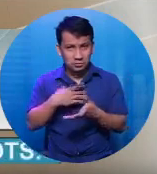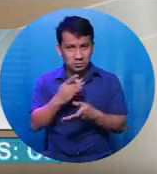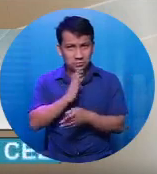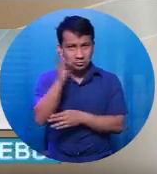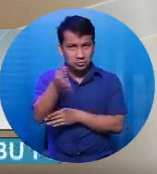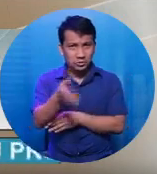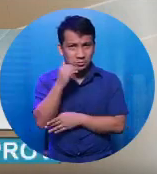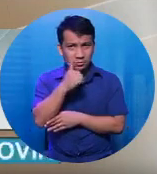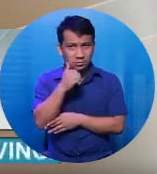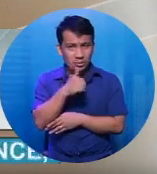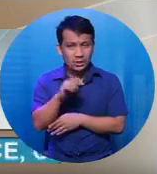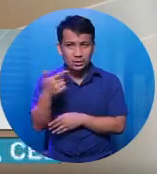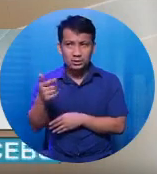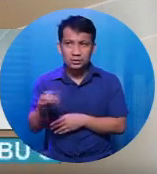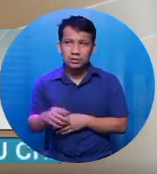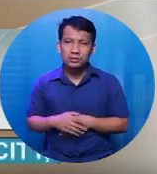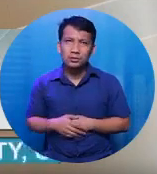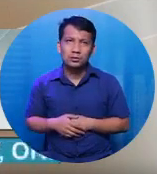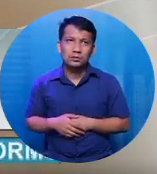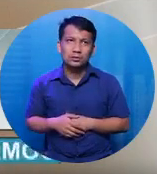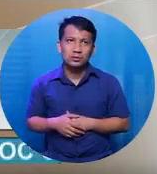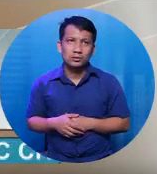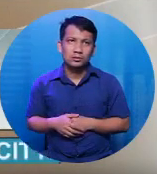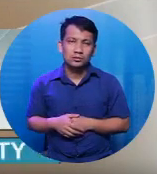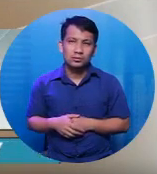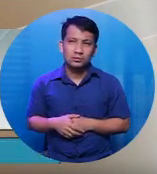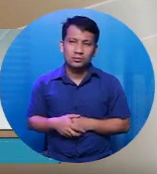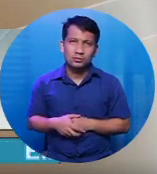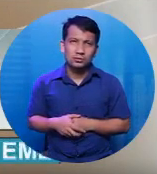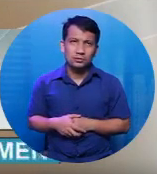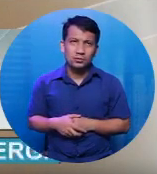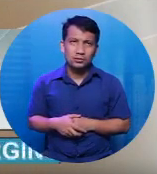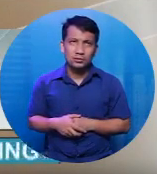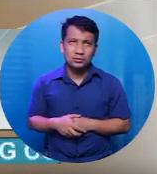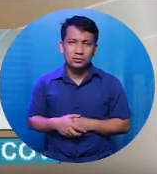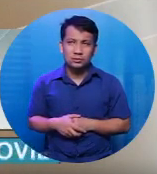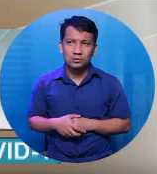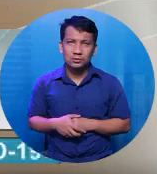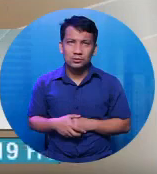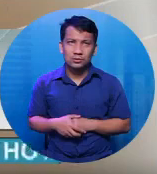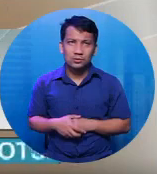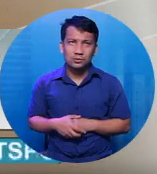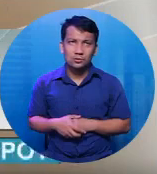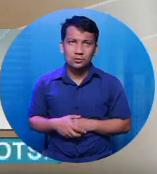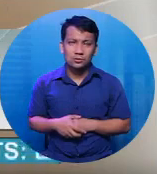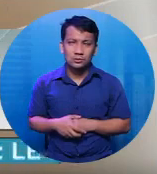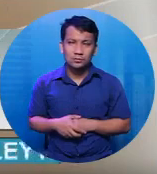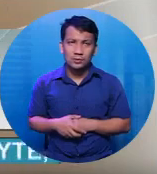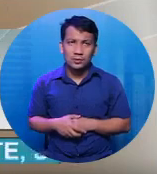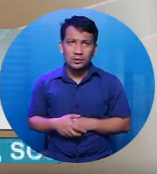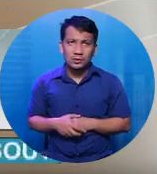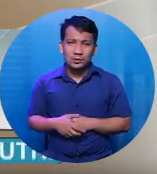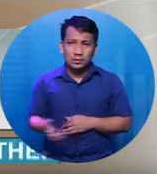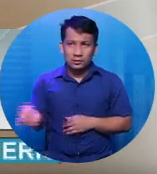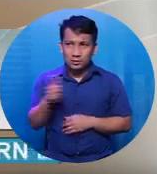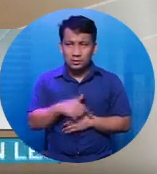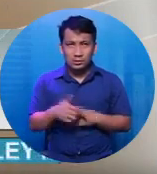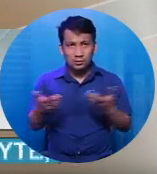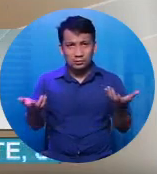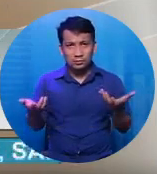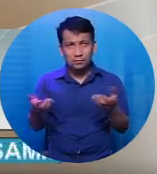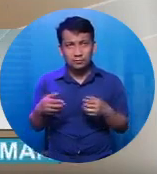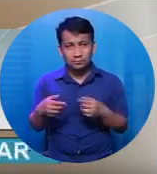Babae? Sir, excuse me po, sir, kung ano po. Sir. Makarabatin nyo lang po, sir. Sasabihin ko